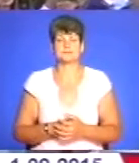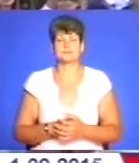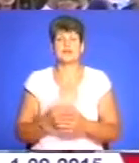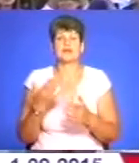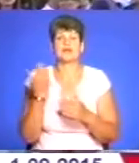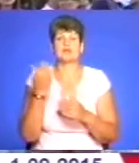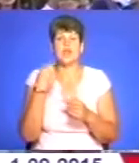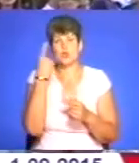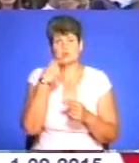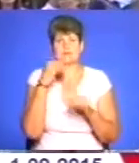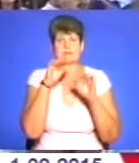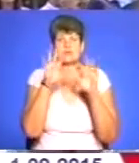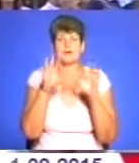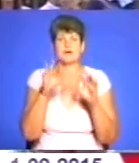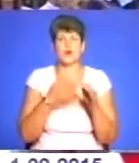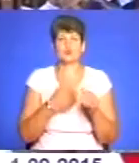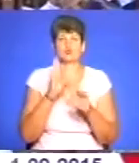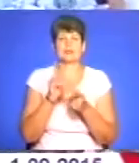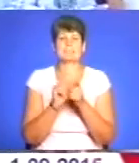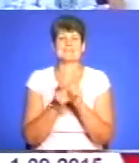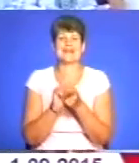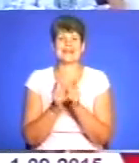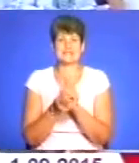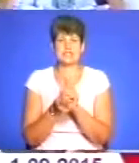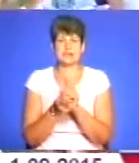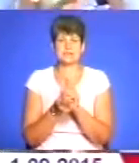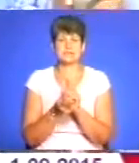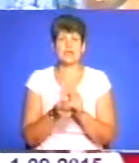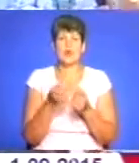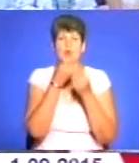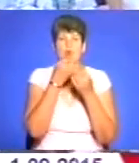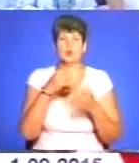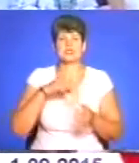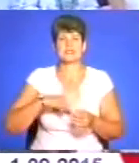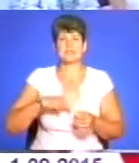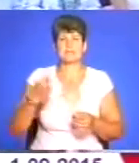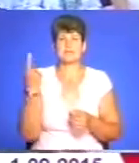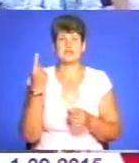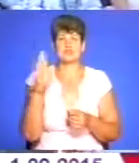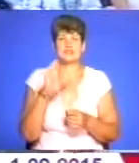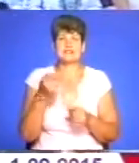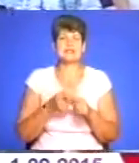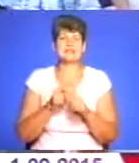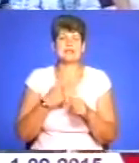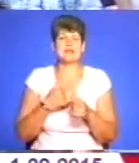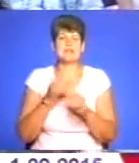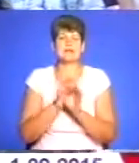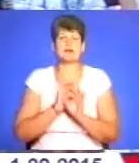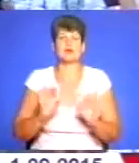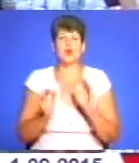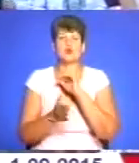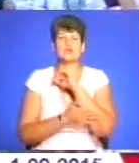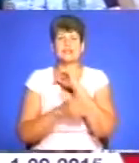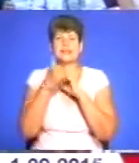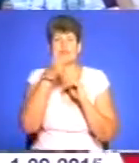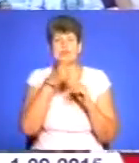твоя особиста мрія? Хочу стати перекладачем. Хороший настрій. 1 вересня – це для мене прекрасно. Останній рік